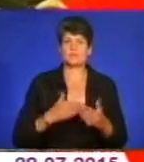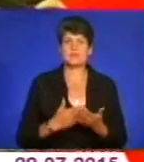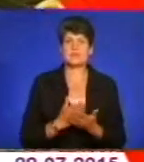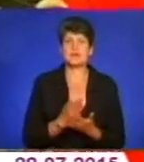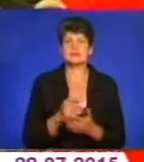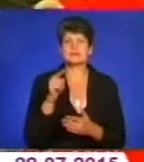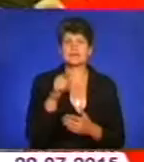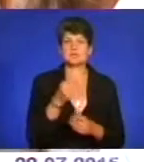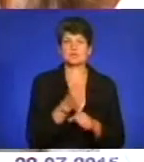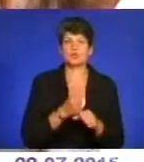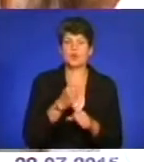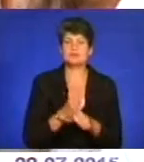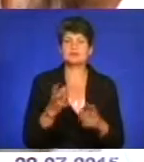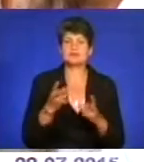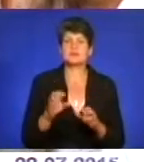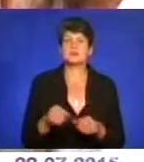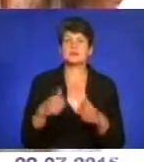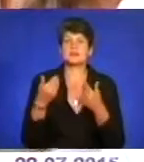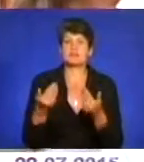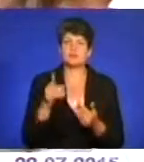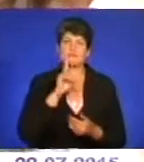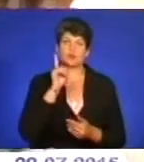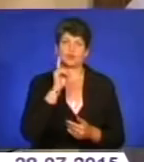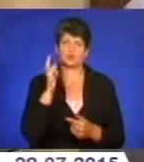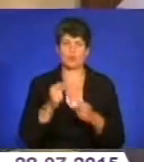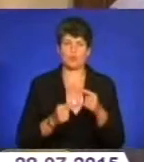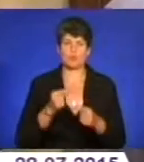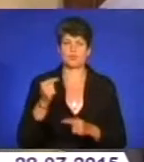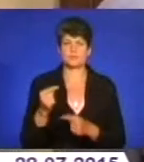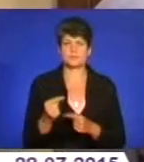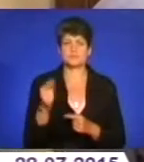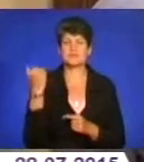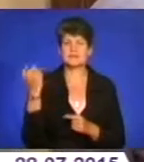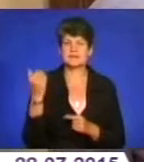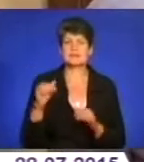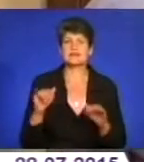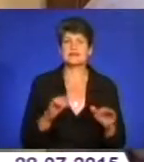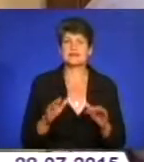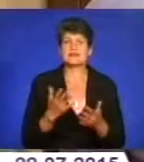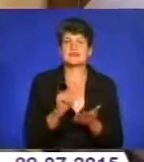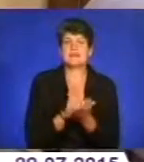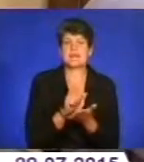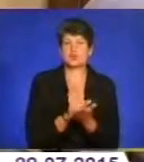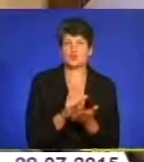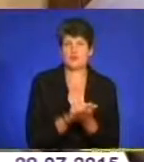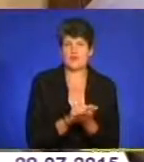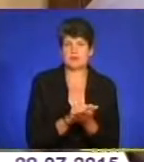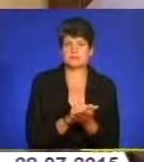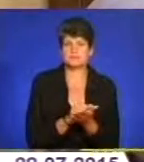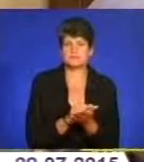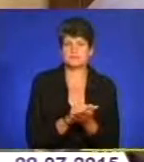та тими доробками, які треба передавати молодому поколінню. Ті речі, які вона надрукувала,